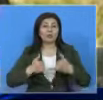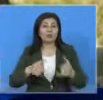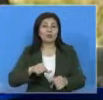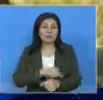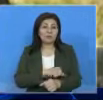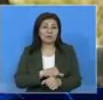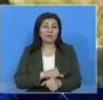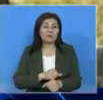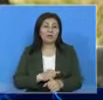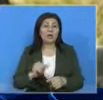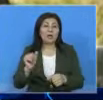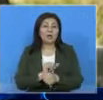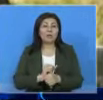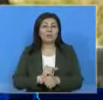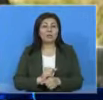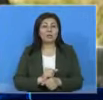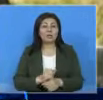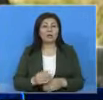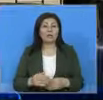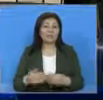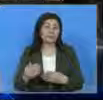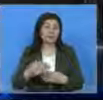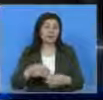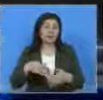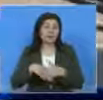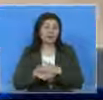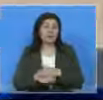әдейі көлікке жасырып, иттердің иіс сезгіштігін көрсетті.